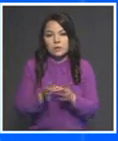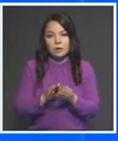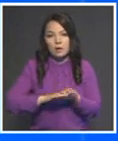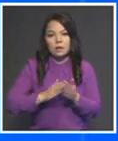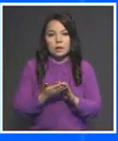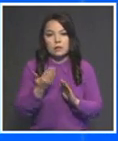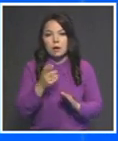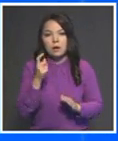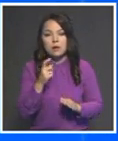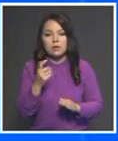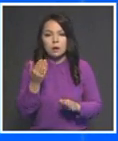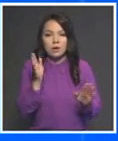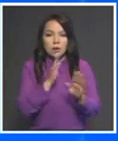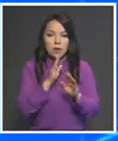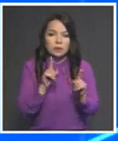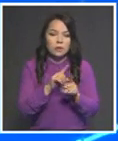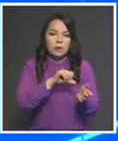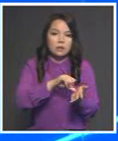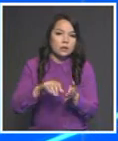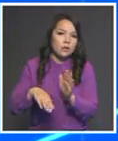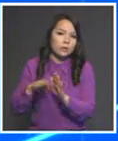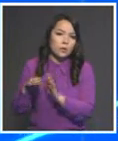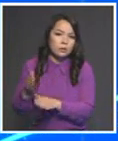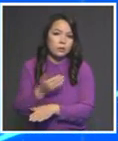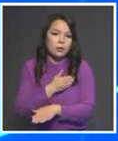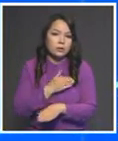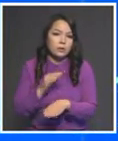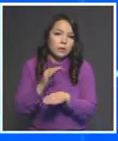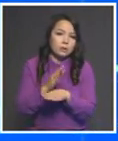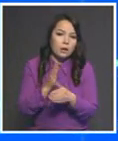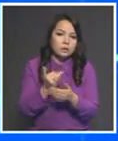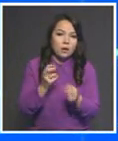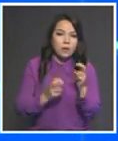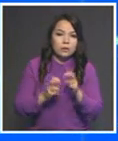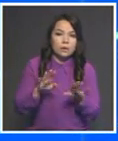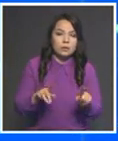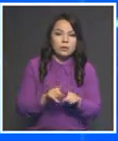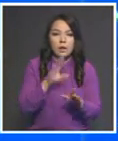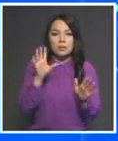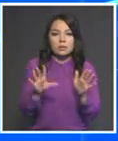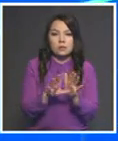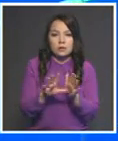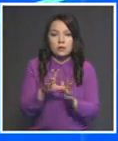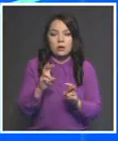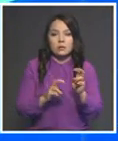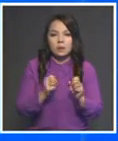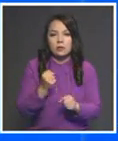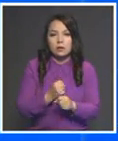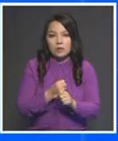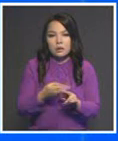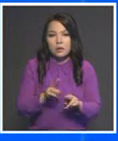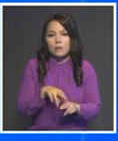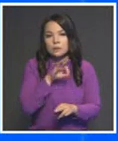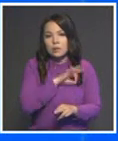аймақтың экологиялық ахуалын жақсартуға мейлінше үлес қосып келеді. Өндіріс орны бүгінгі таңда электр қуаты мен суды үнемді